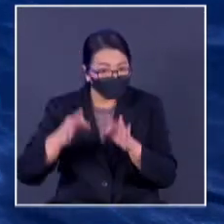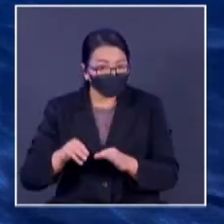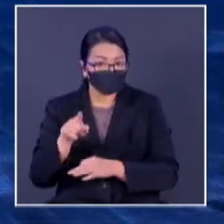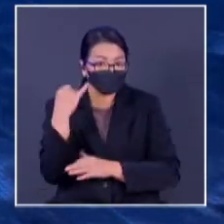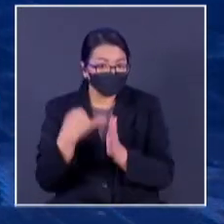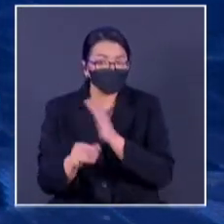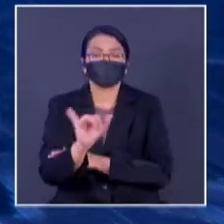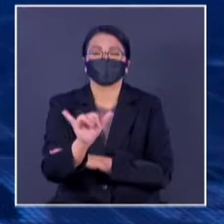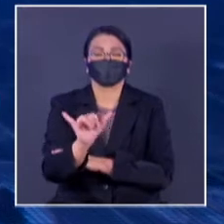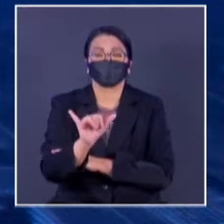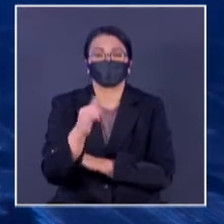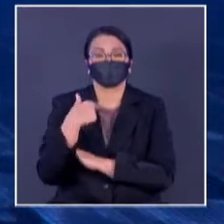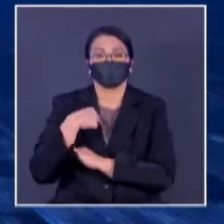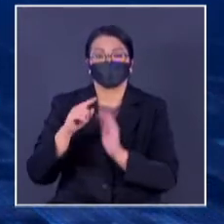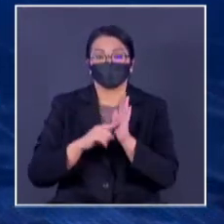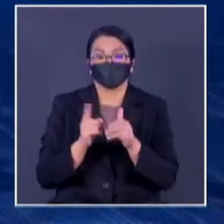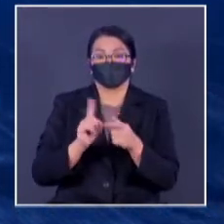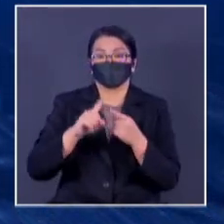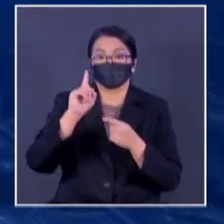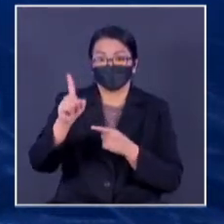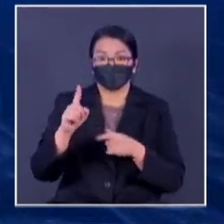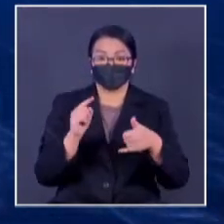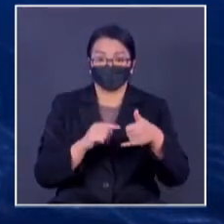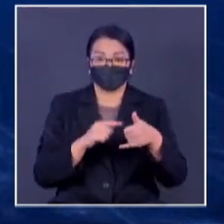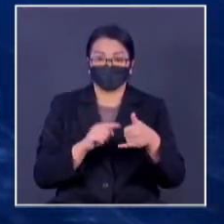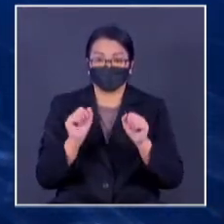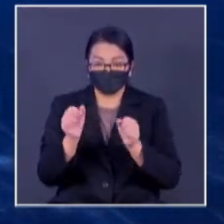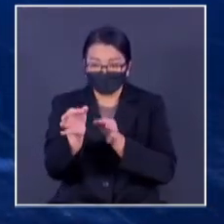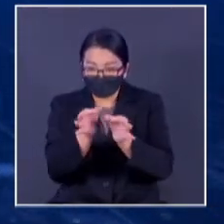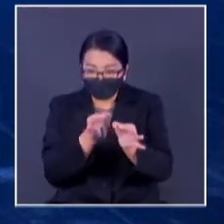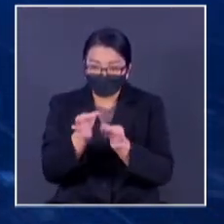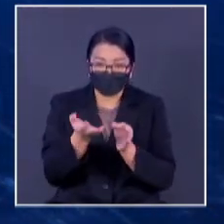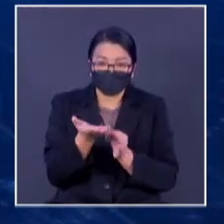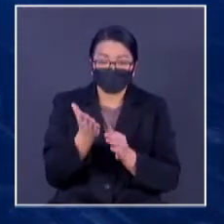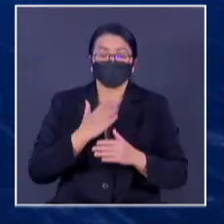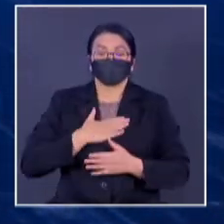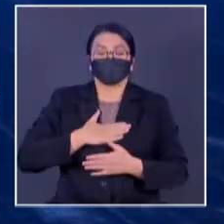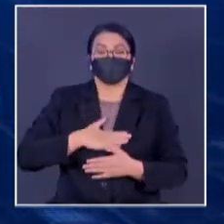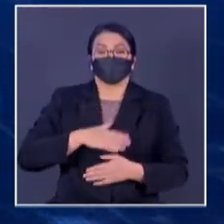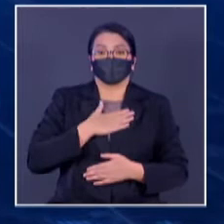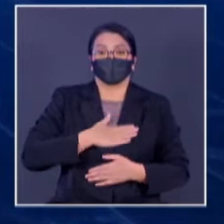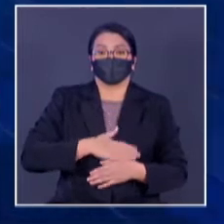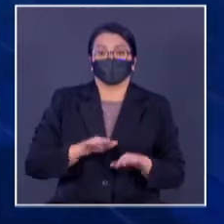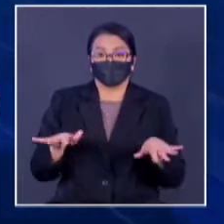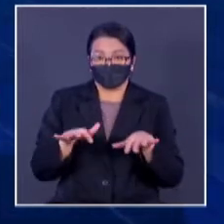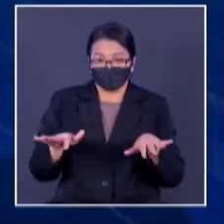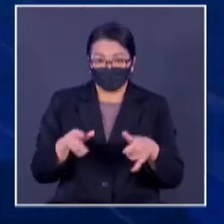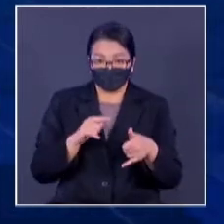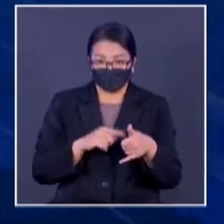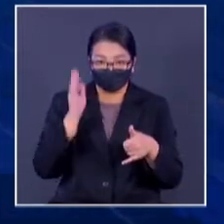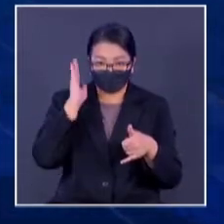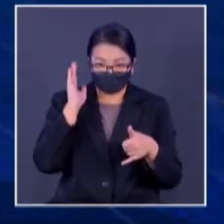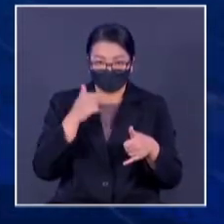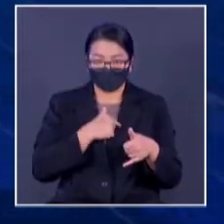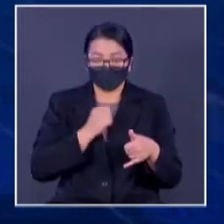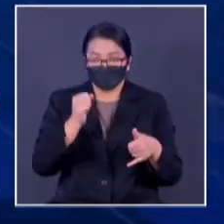รื่องราวมันเป็นยังไงโดยคนแรกค่ะเราจะเห็นว่าเจ้าหน้าที่พยายามอธิบายและขอให้อยู่นิ่งเมื่อทำการสวอปซึ่งชายคนแรกเนี่ยเ